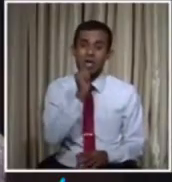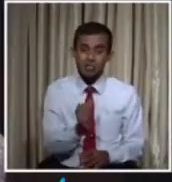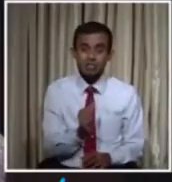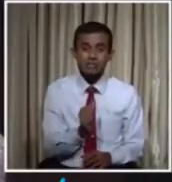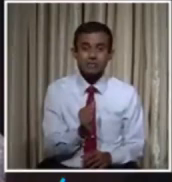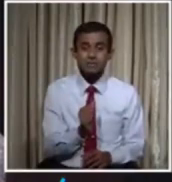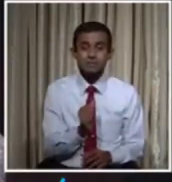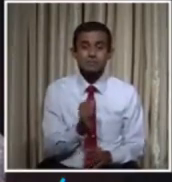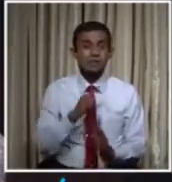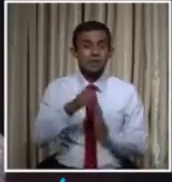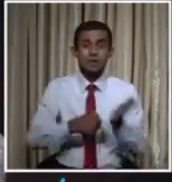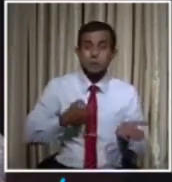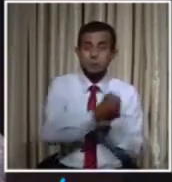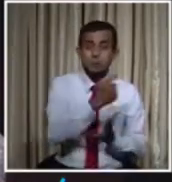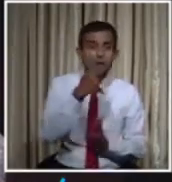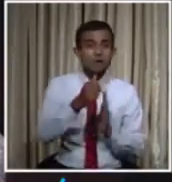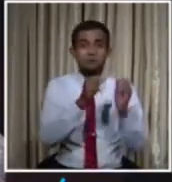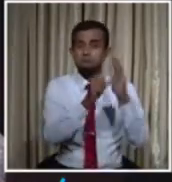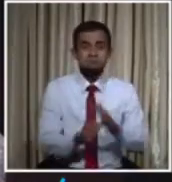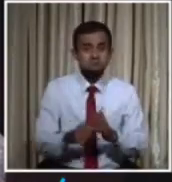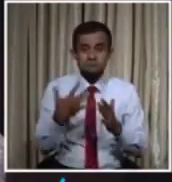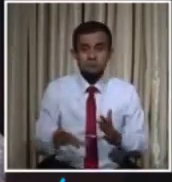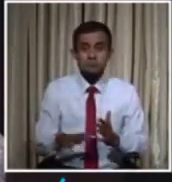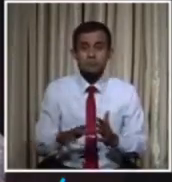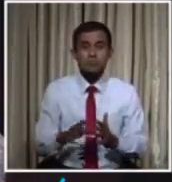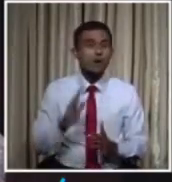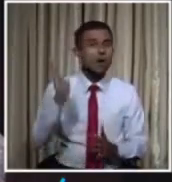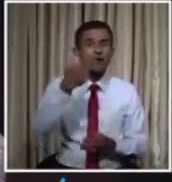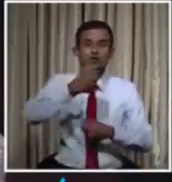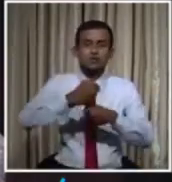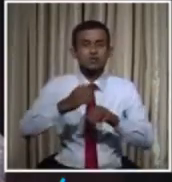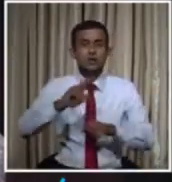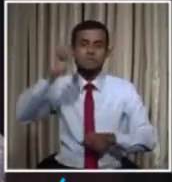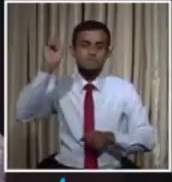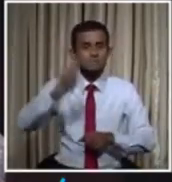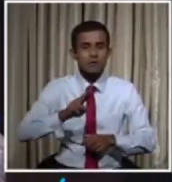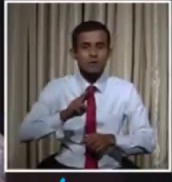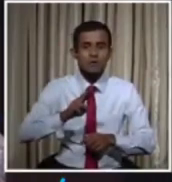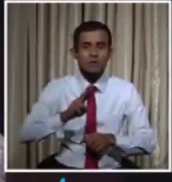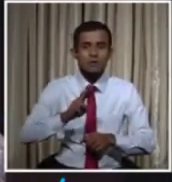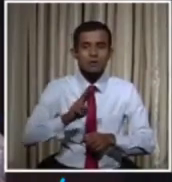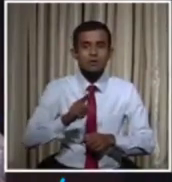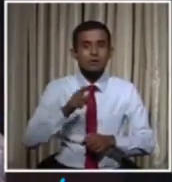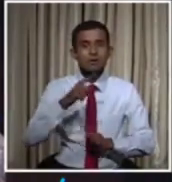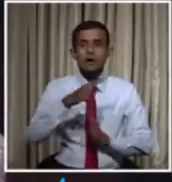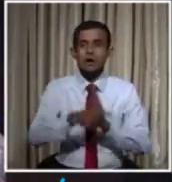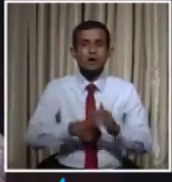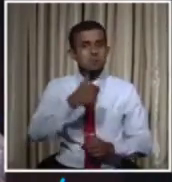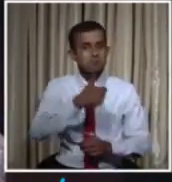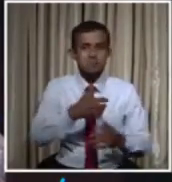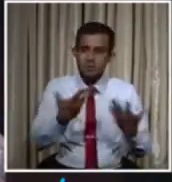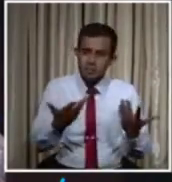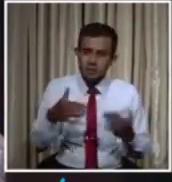කවදාවත් රට විනාශ කළ රට අකර්මණ්‍ය කරලා කවුරු ආණ්ඩු බලය ගත්තත් ඒකෙන් රටට හොඳක් වෙන්නෙත්